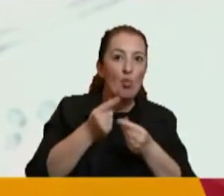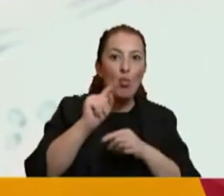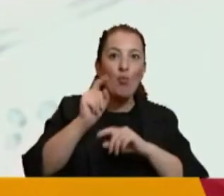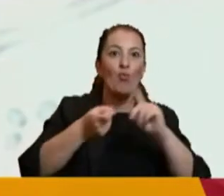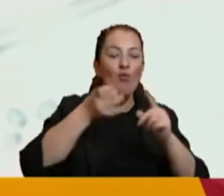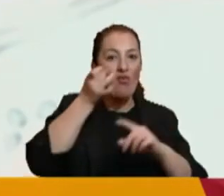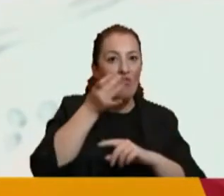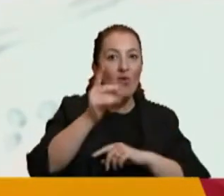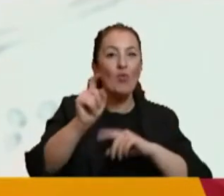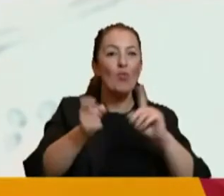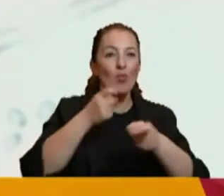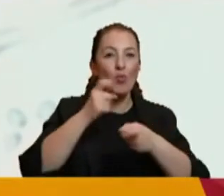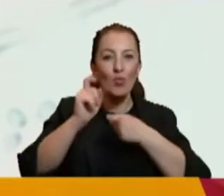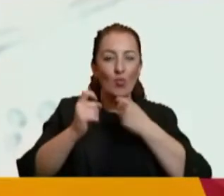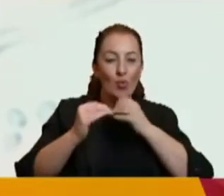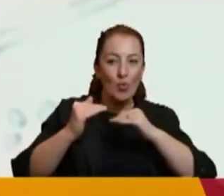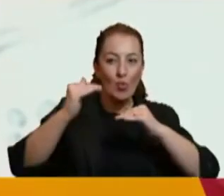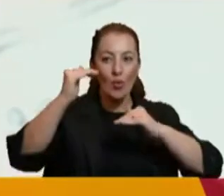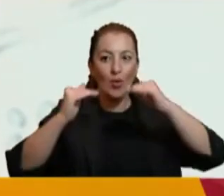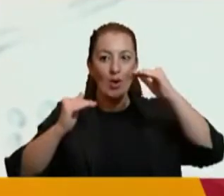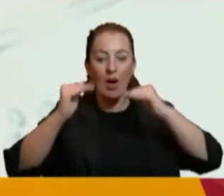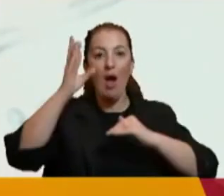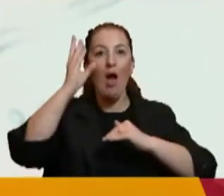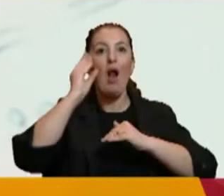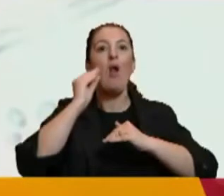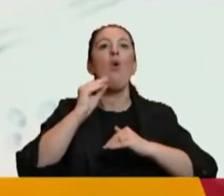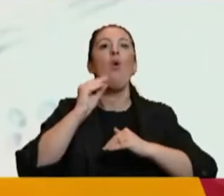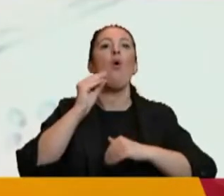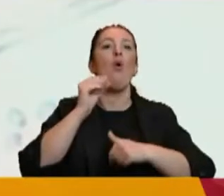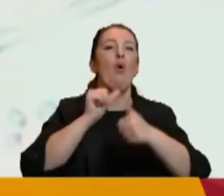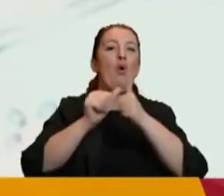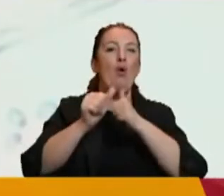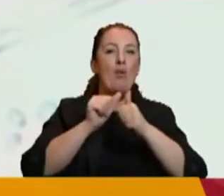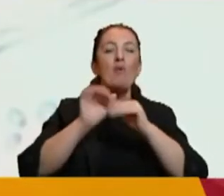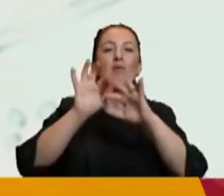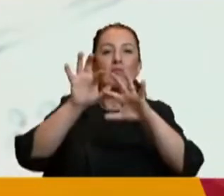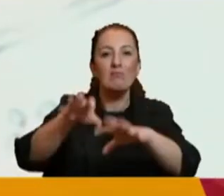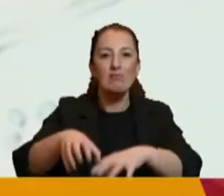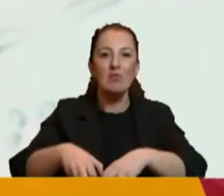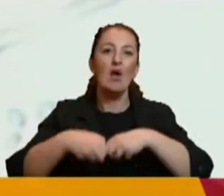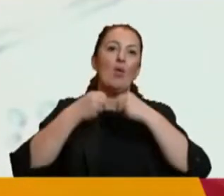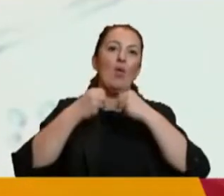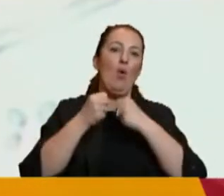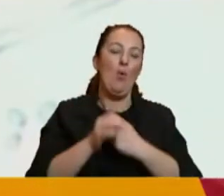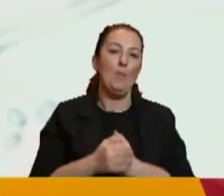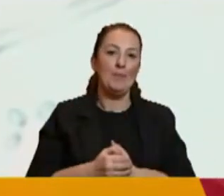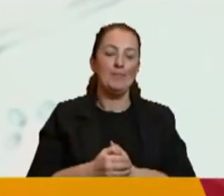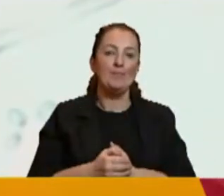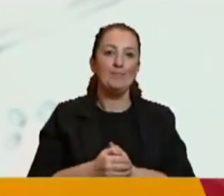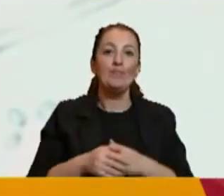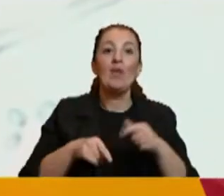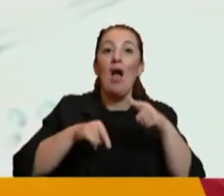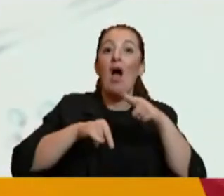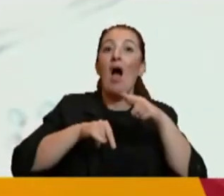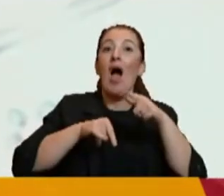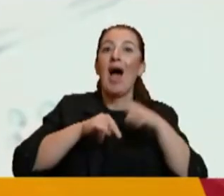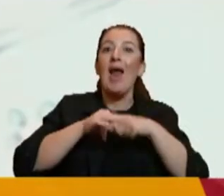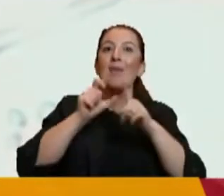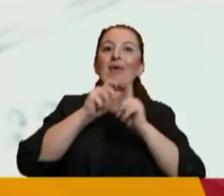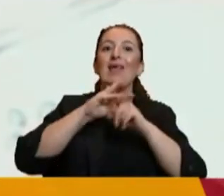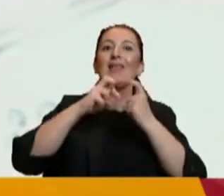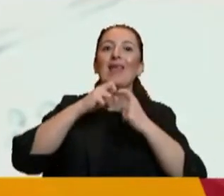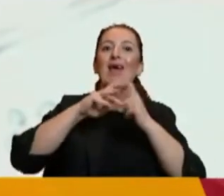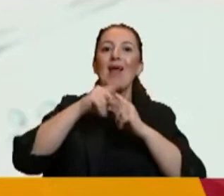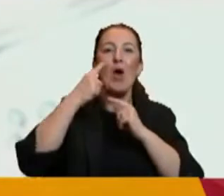yükseltileri üzerinden gitmek suretiyle buradaki çamuru alıp pompalıyor Haramidere'de su baskınları